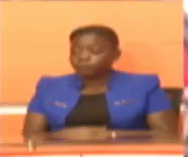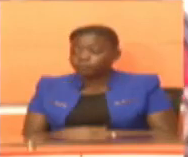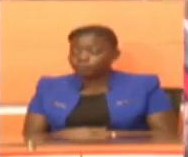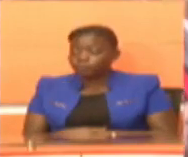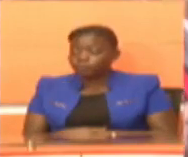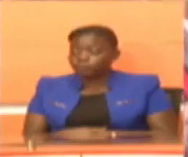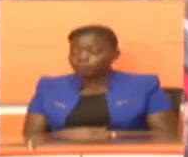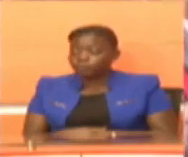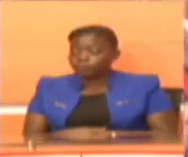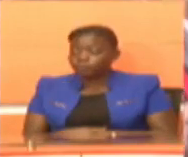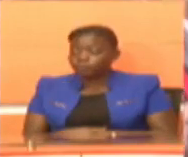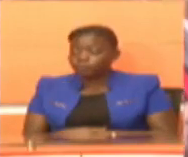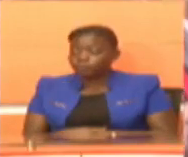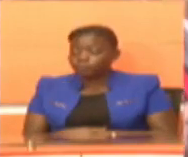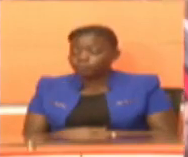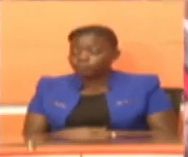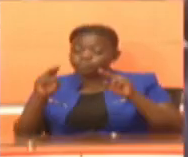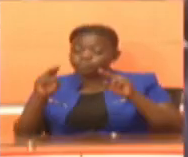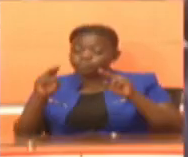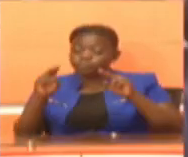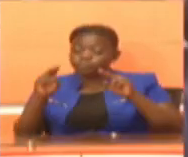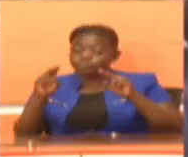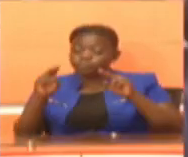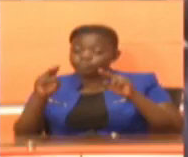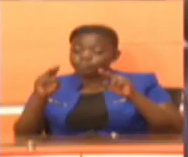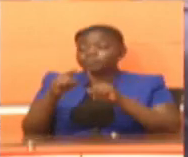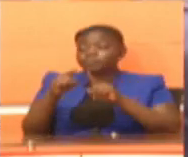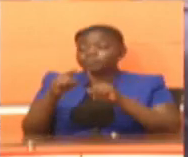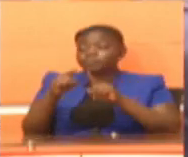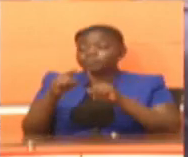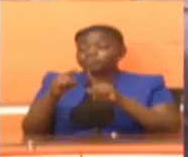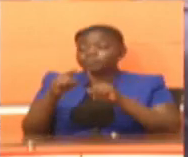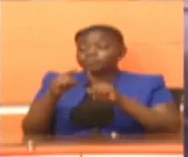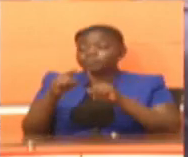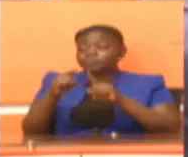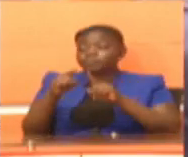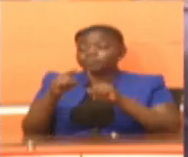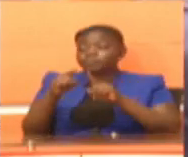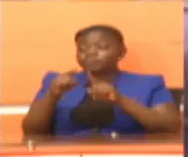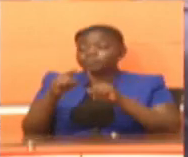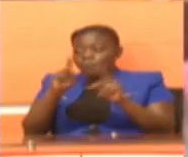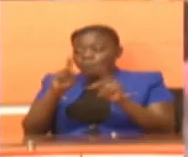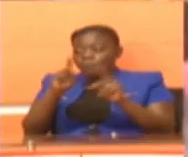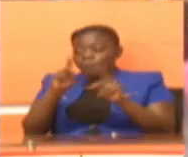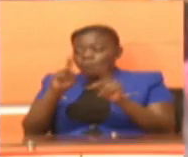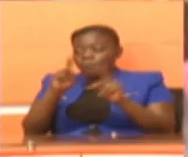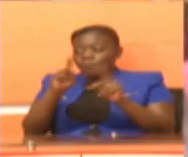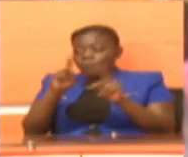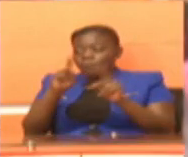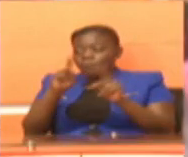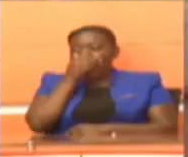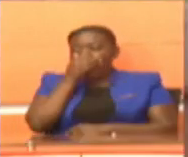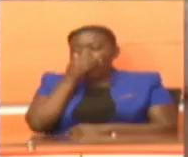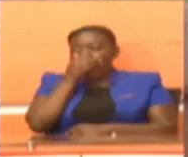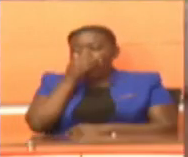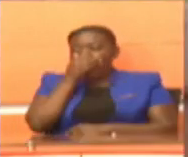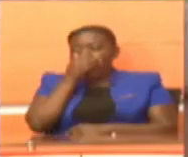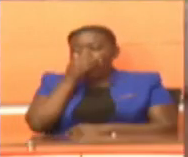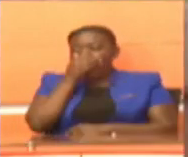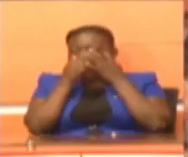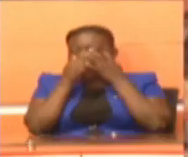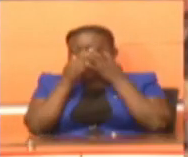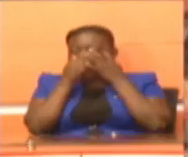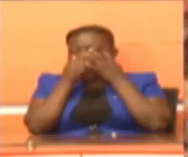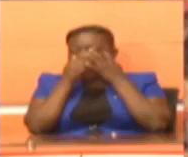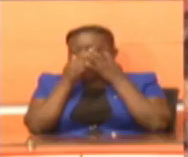nti obali kukalakasa nnyo wabula abantu badde bagoba eri bantu badde n'abasirikale abekiyinzi amyuka